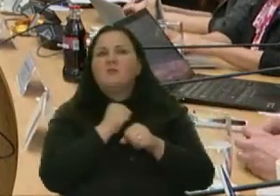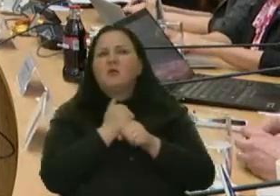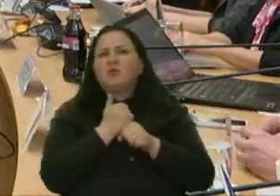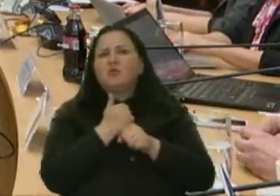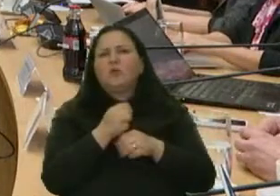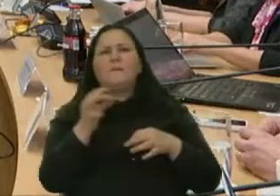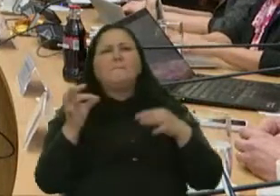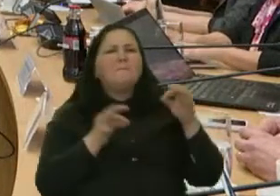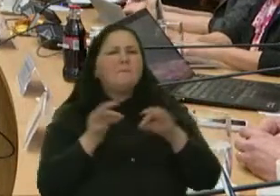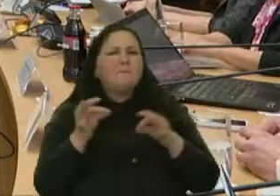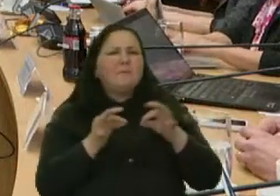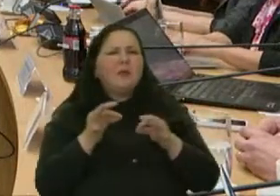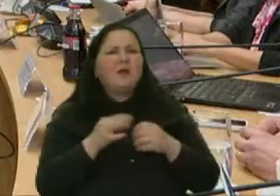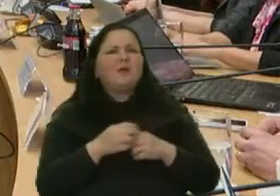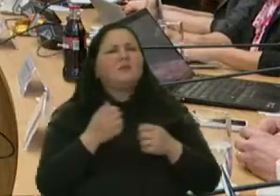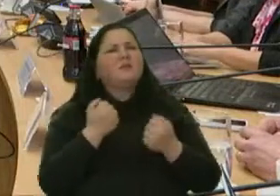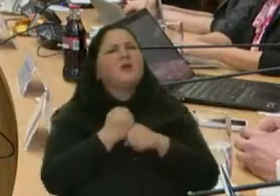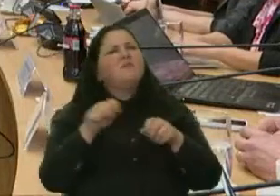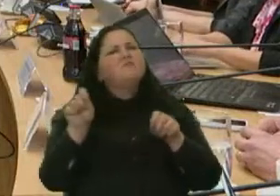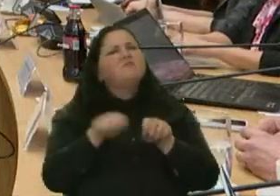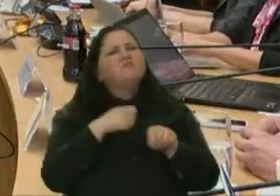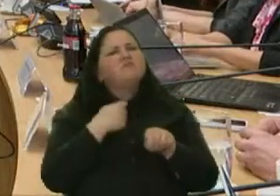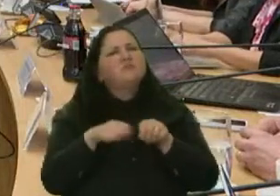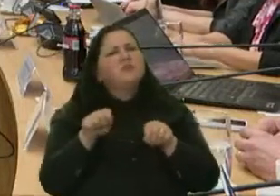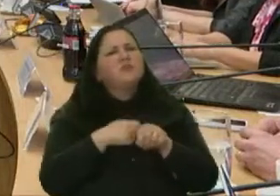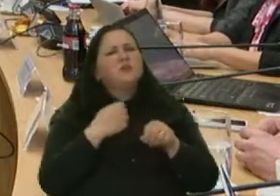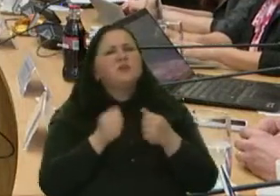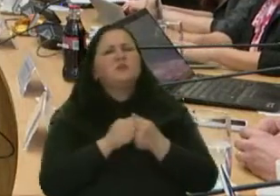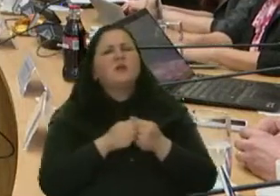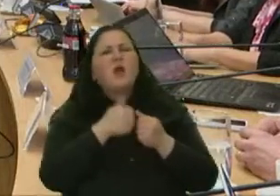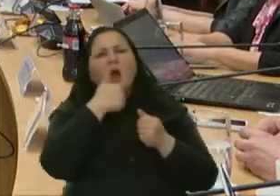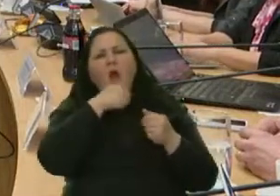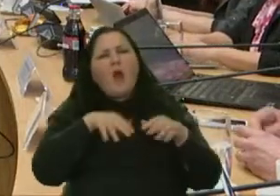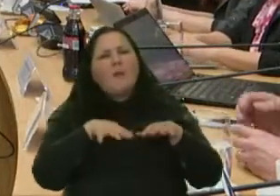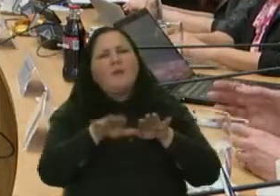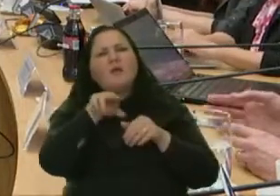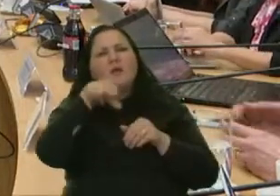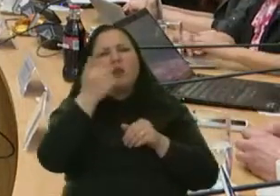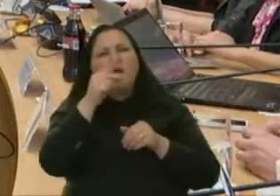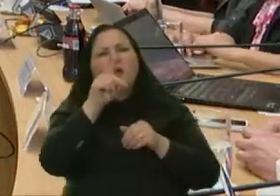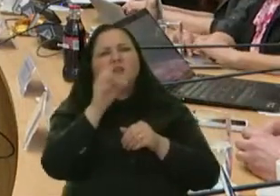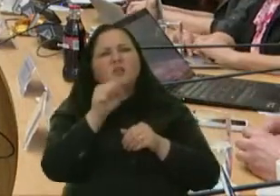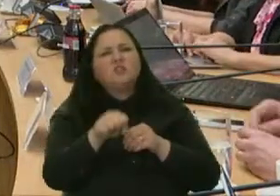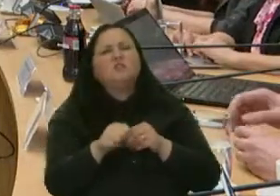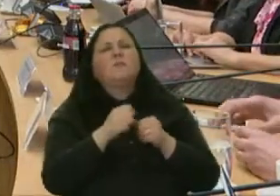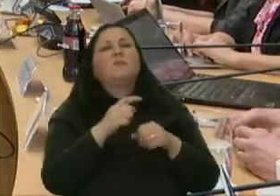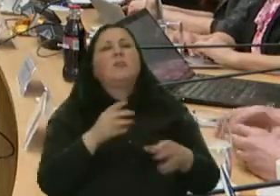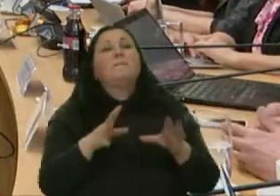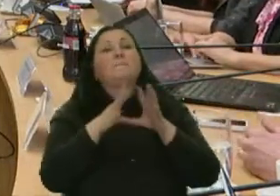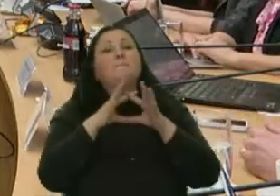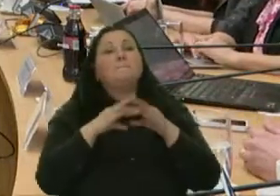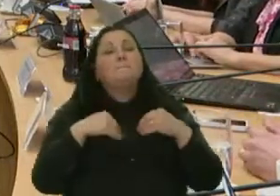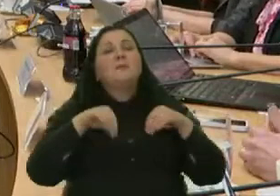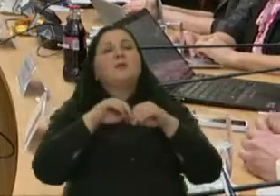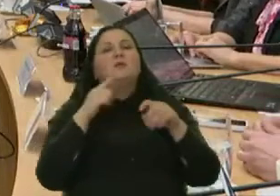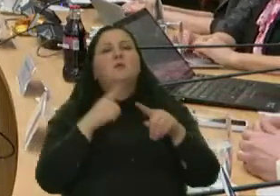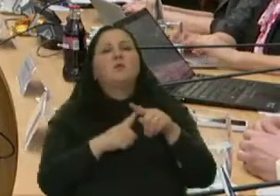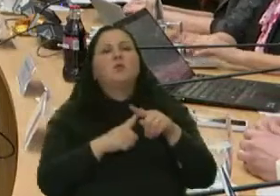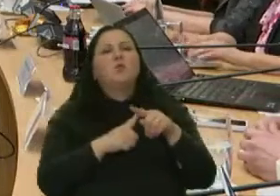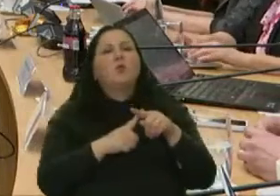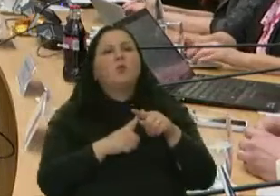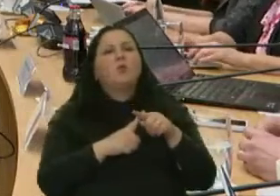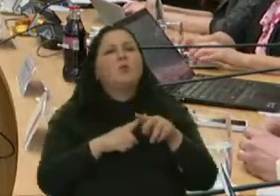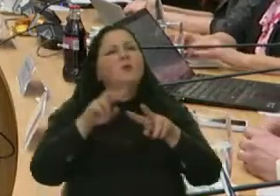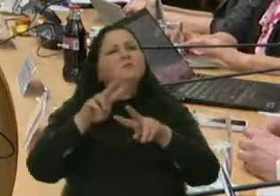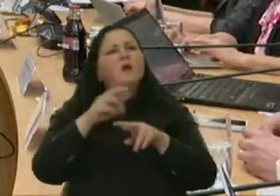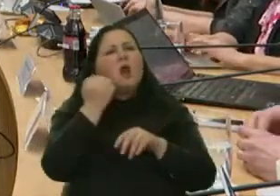plan vizavi de reamenajarea râului nadăș împreună cu arhiva